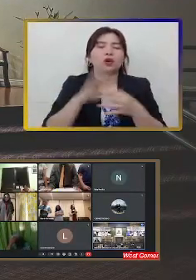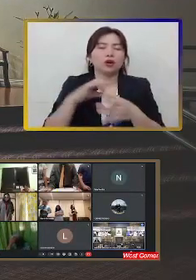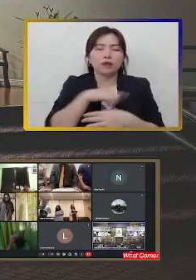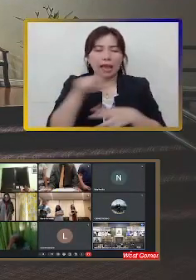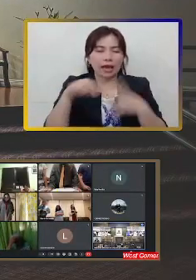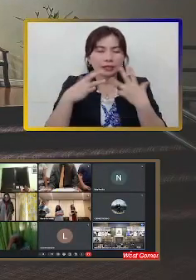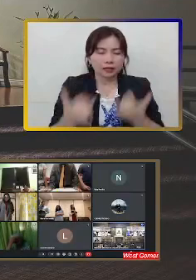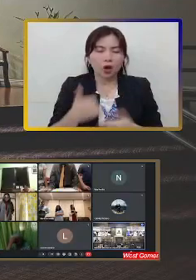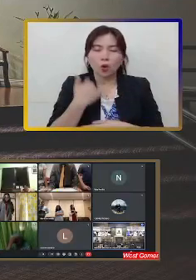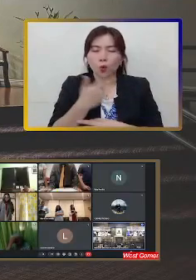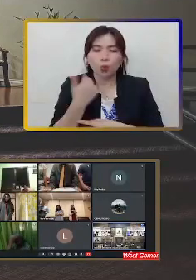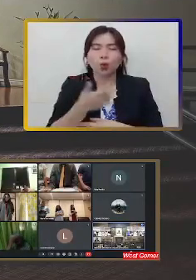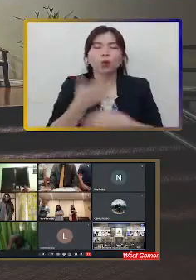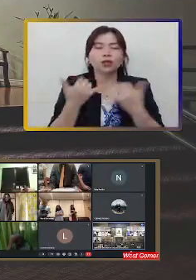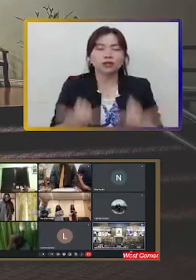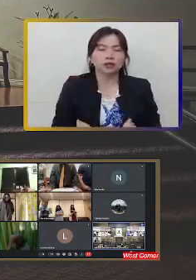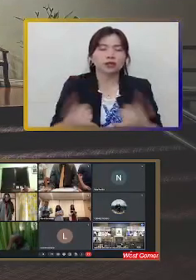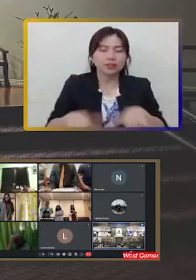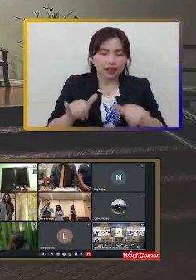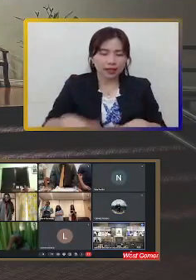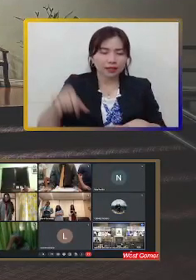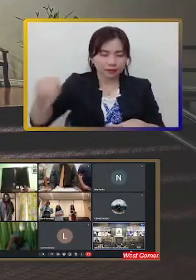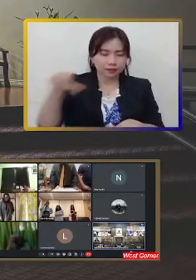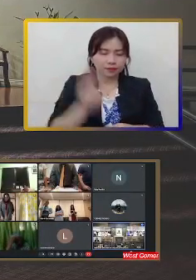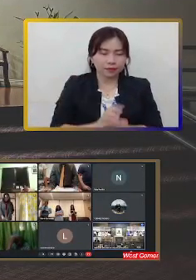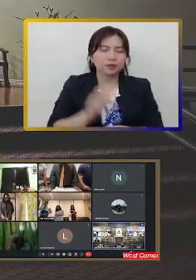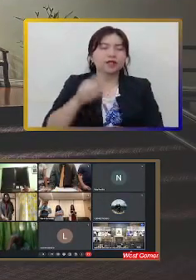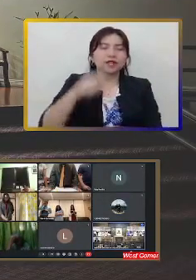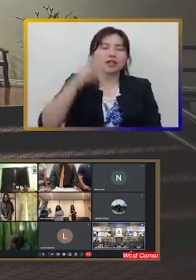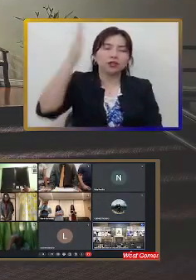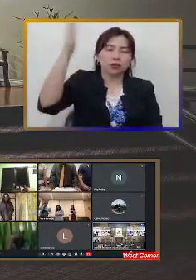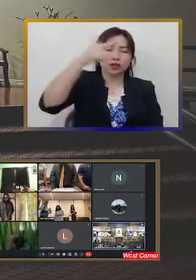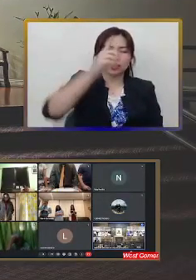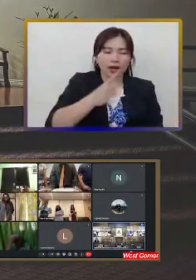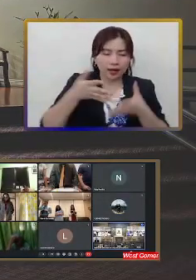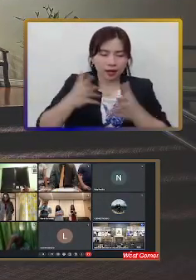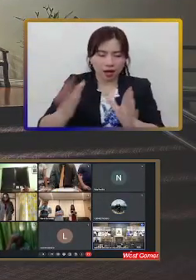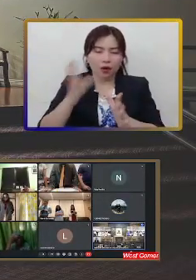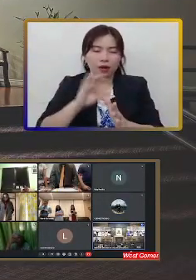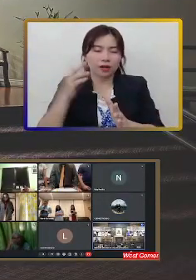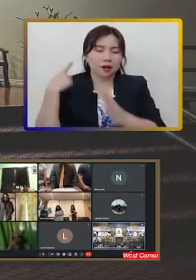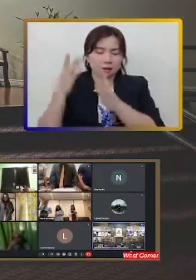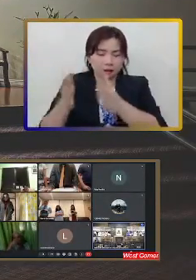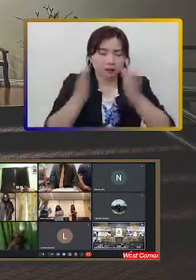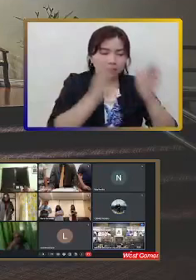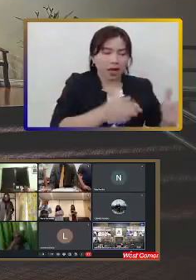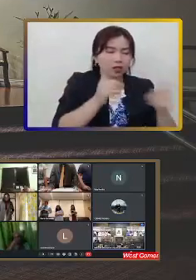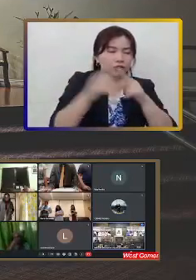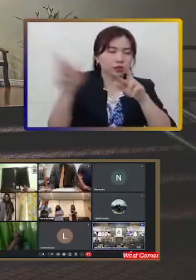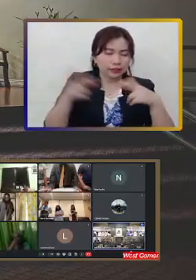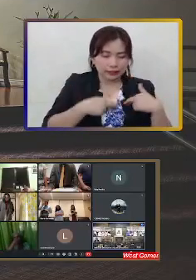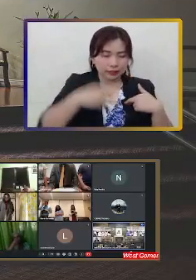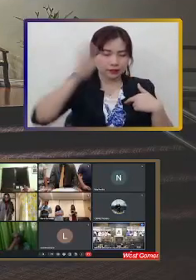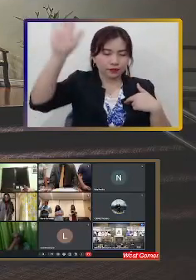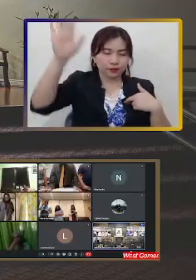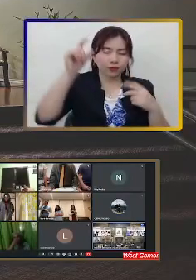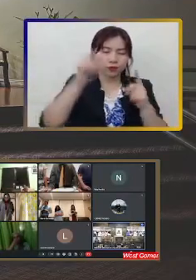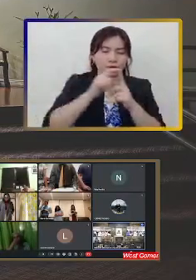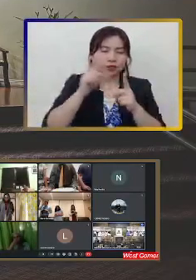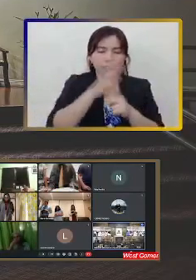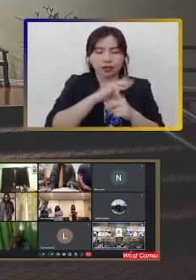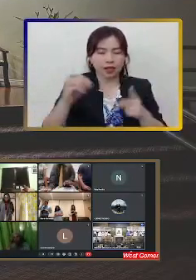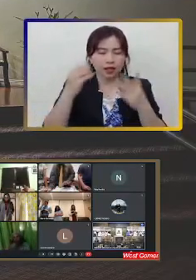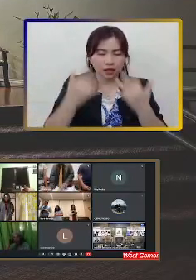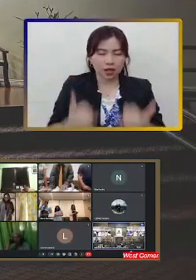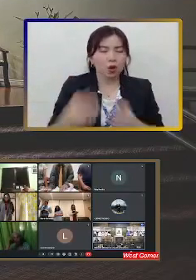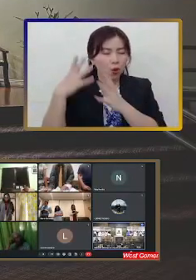nandito ngayon sa loob ng simbahan po na ito ay pinahintulutan niyo po at plano niyo po na makapakinig ng mensahe po na ito kaya O Diyos na